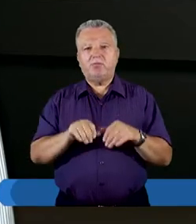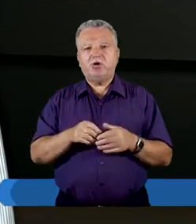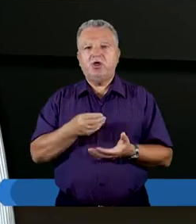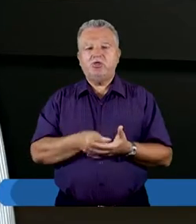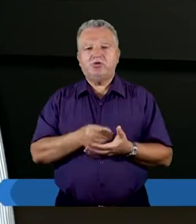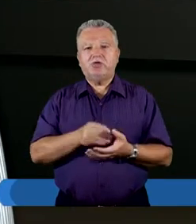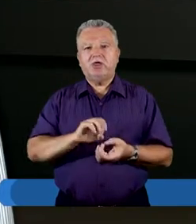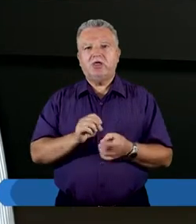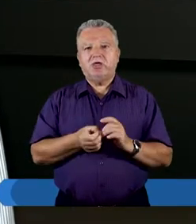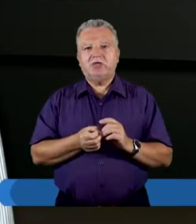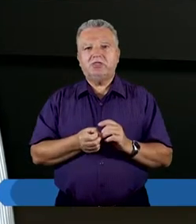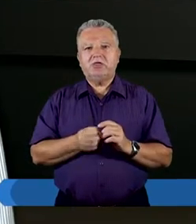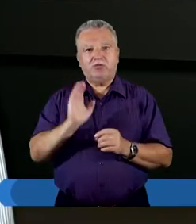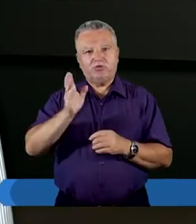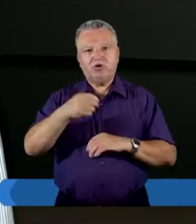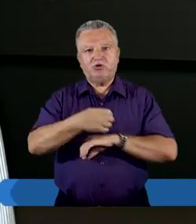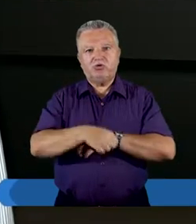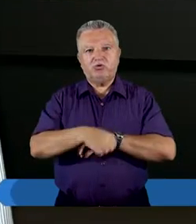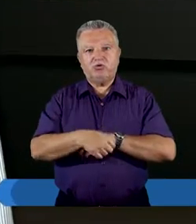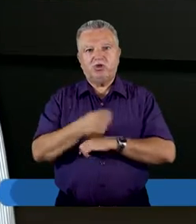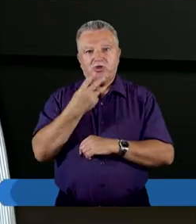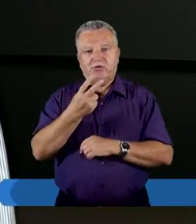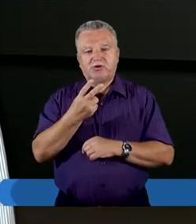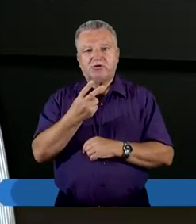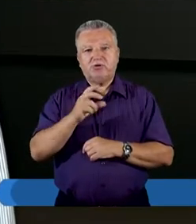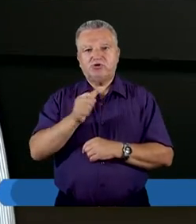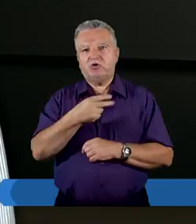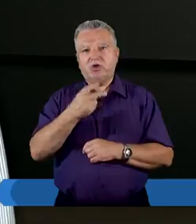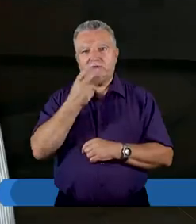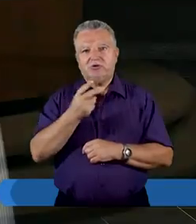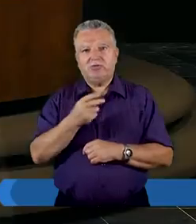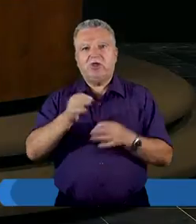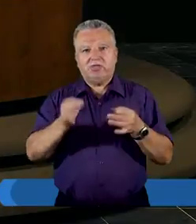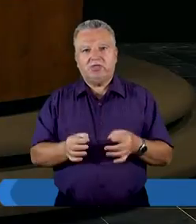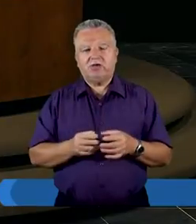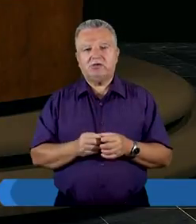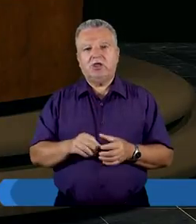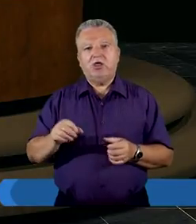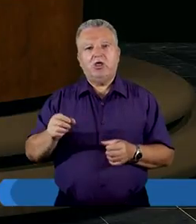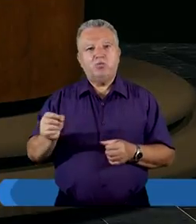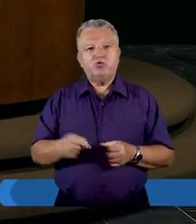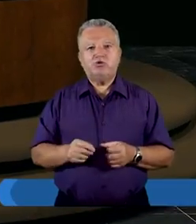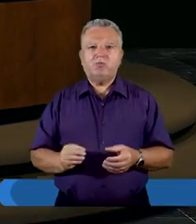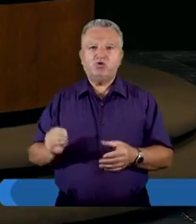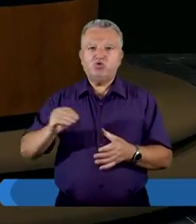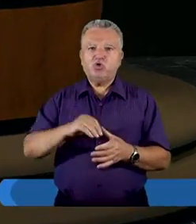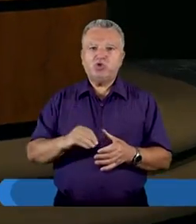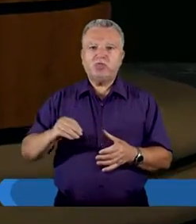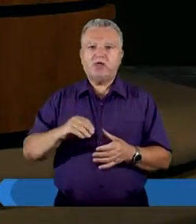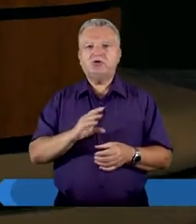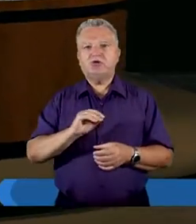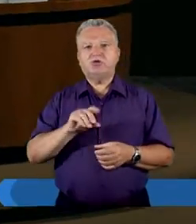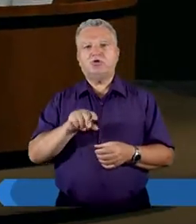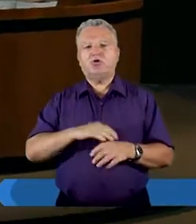kiedy podczas któregoś z rozważań zobaczymy, co przechodził wcześniej. Musimy chyba sobie dodać, że